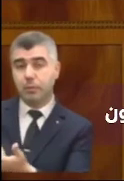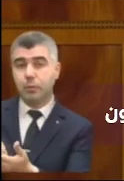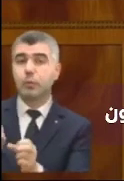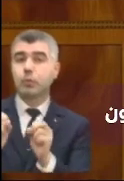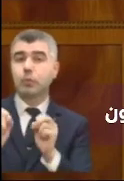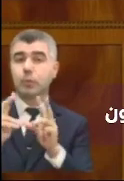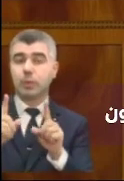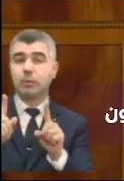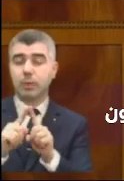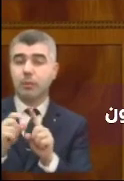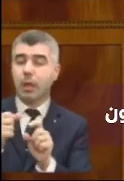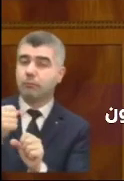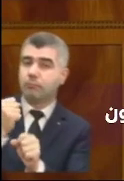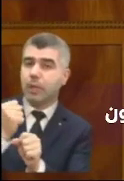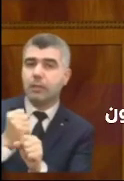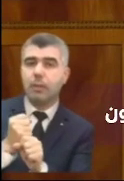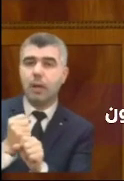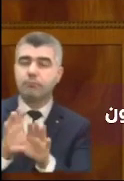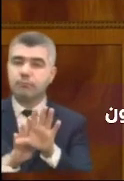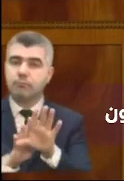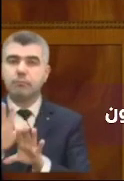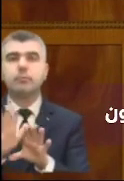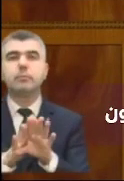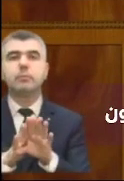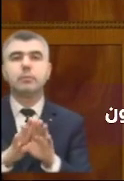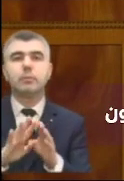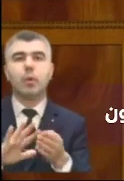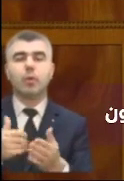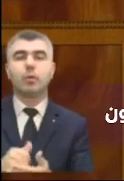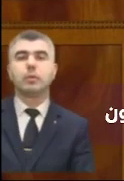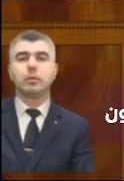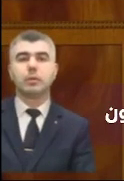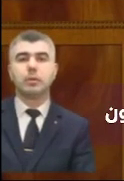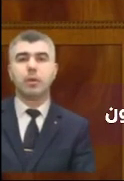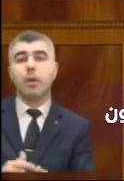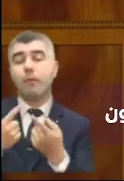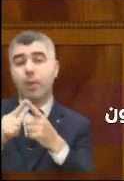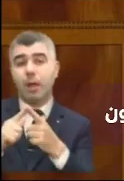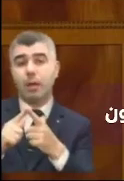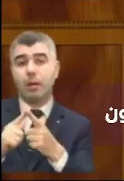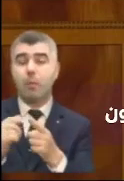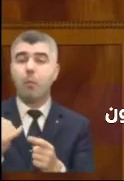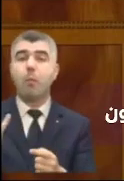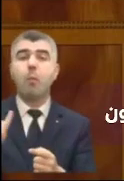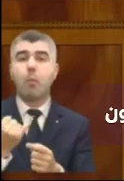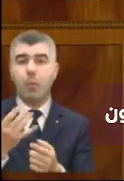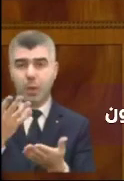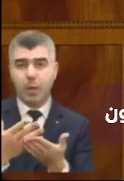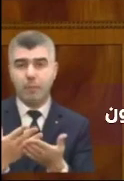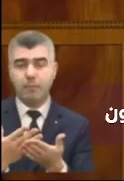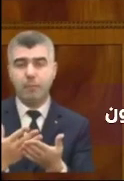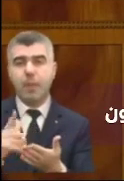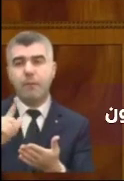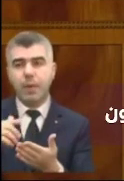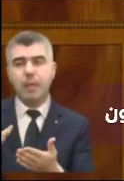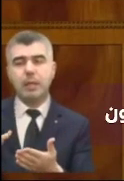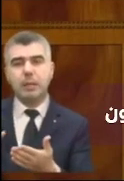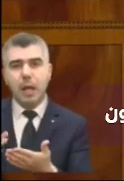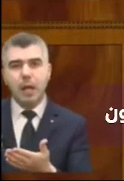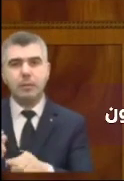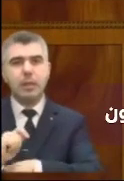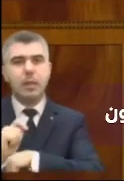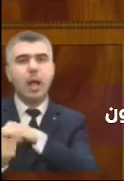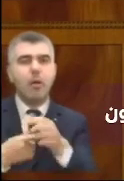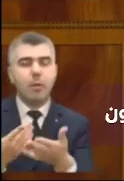من المال والذهب وأستذكر هنا مقولة أراغون حيث هناك